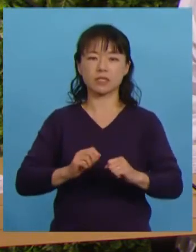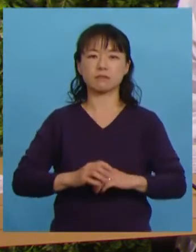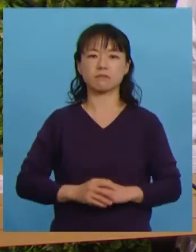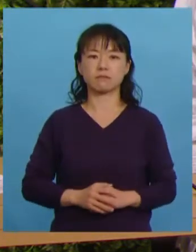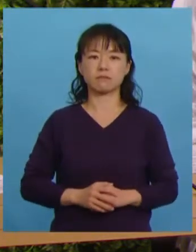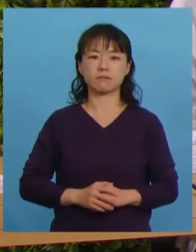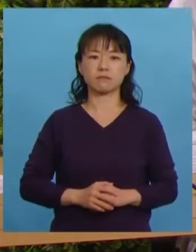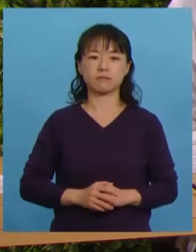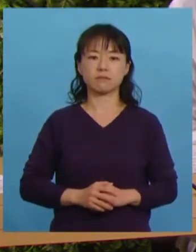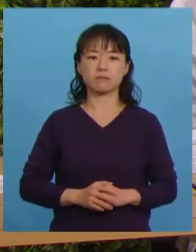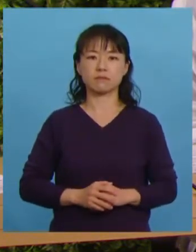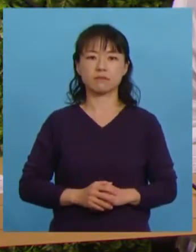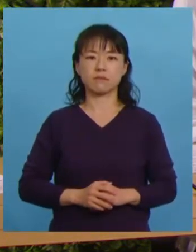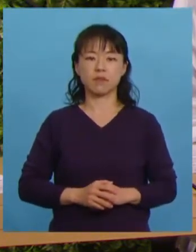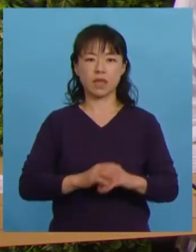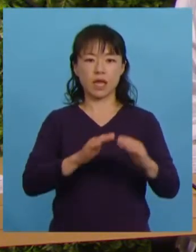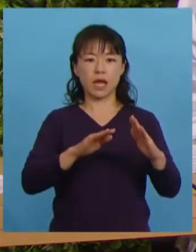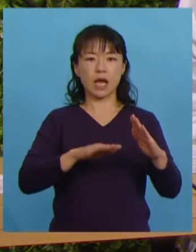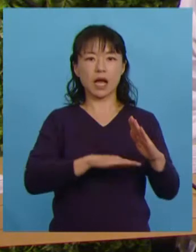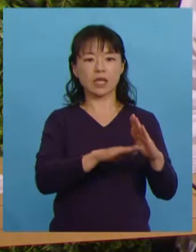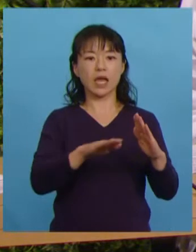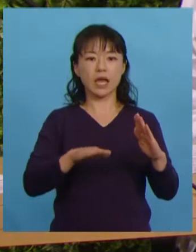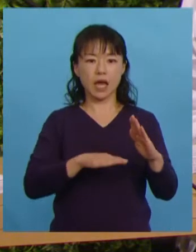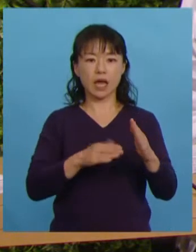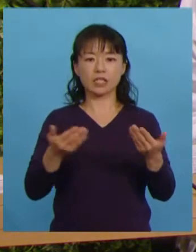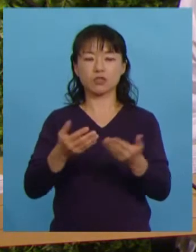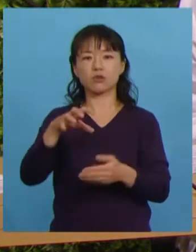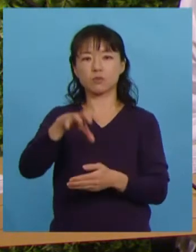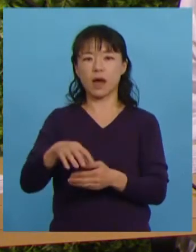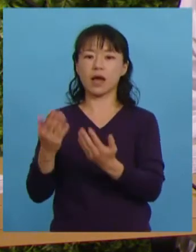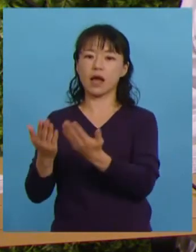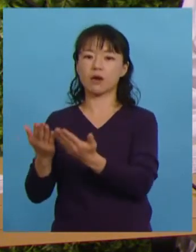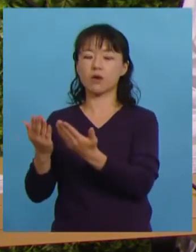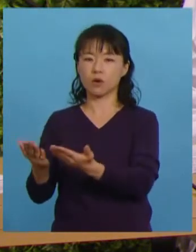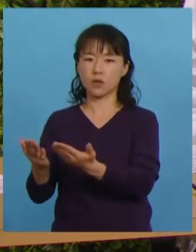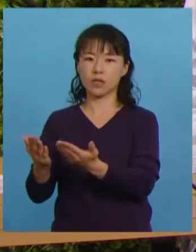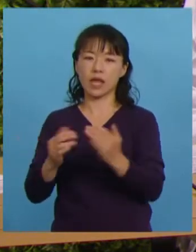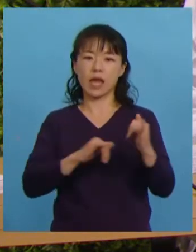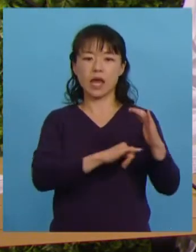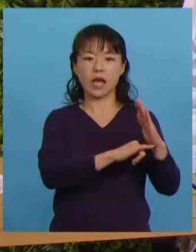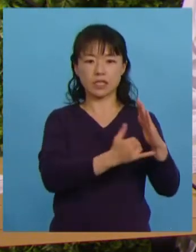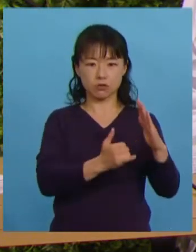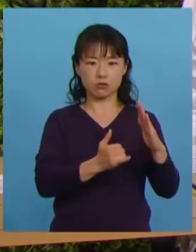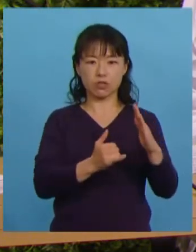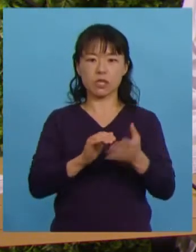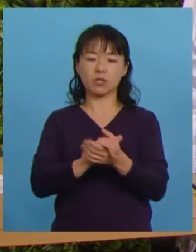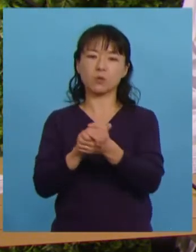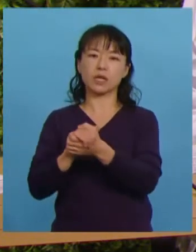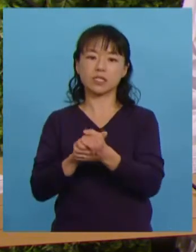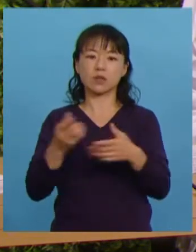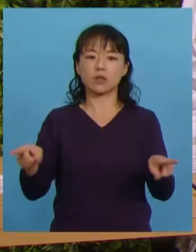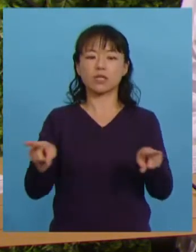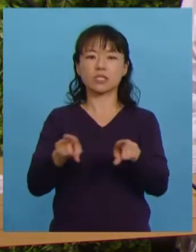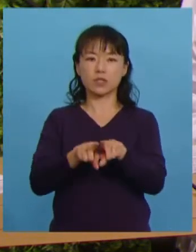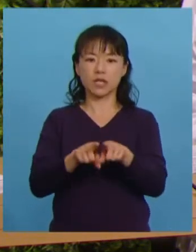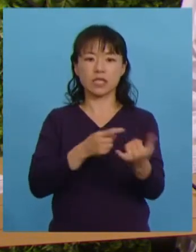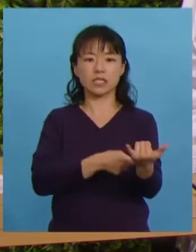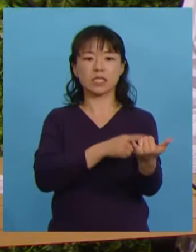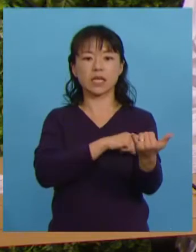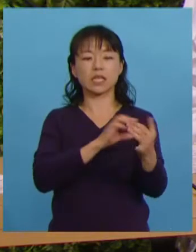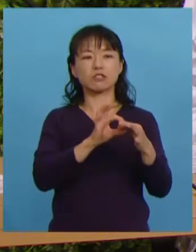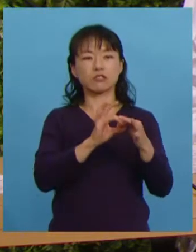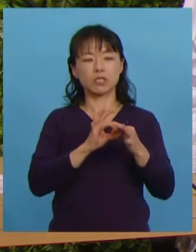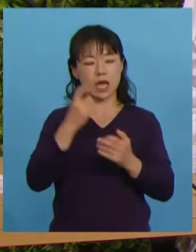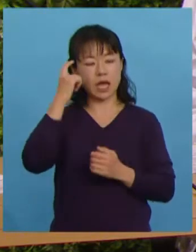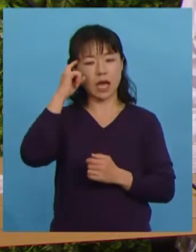。家庭や職場、学校において家族や仲間たち、友達などと一緒に